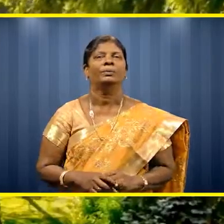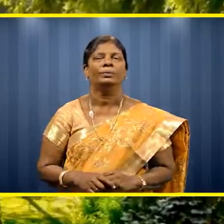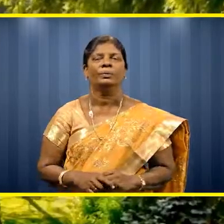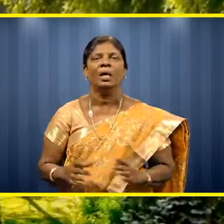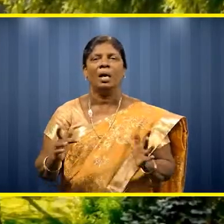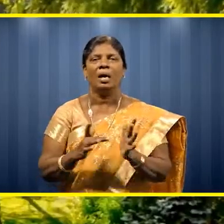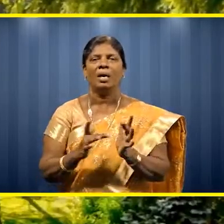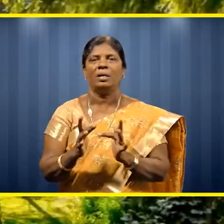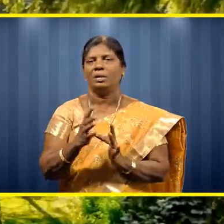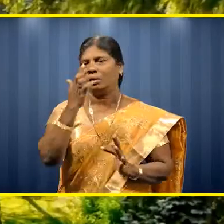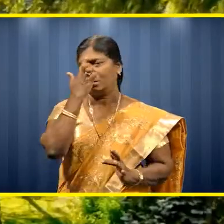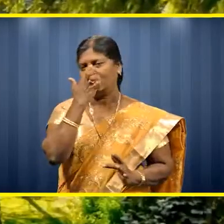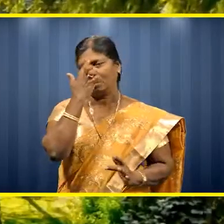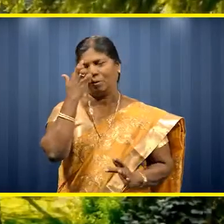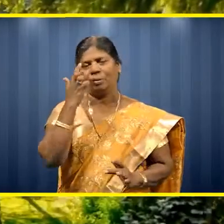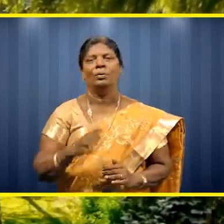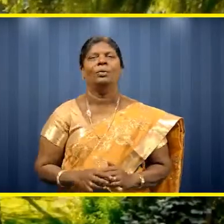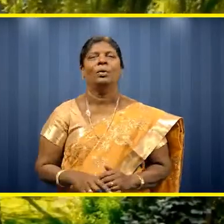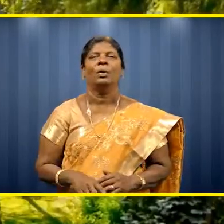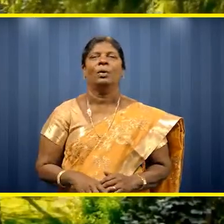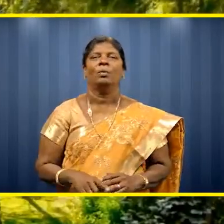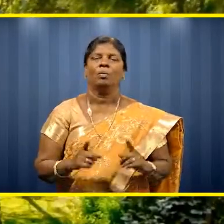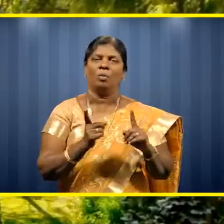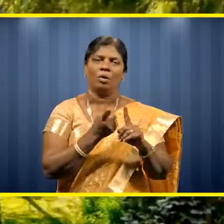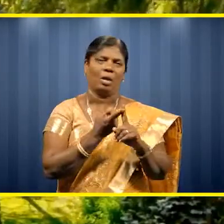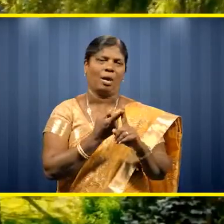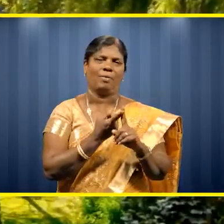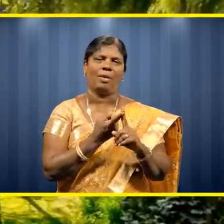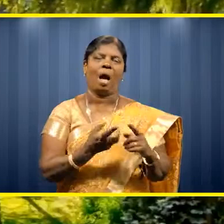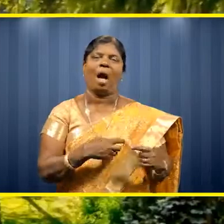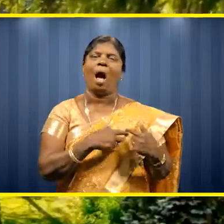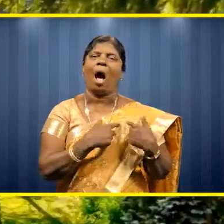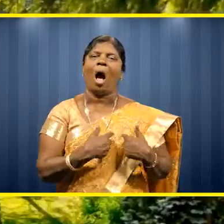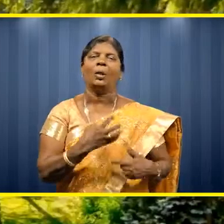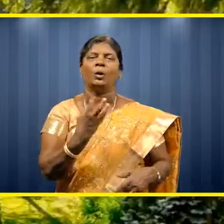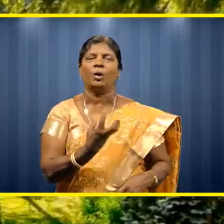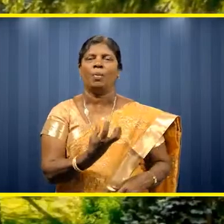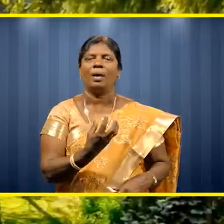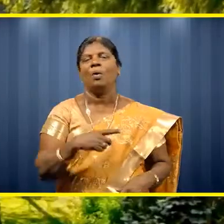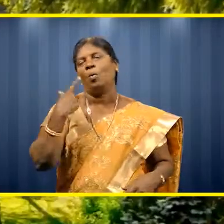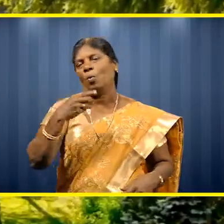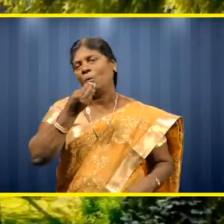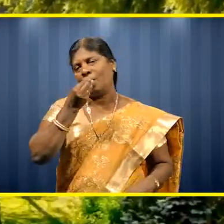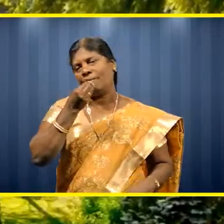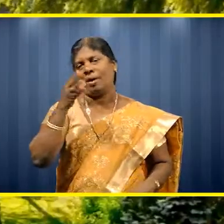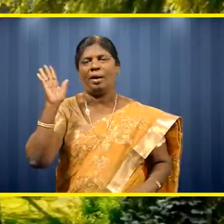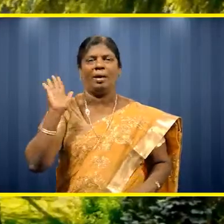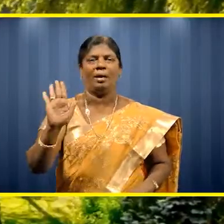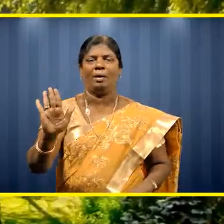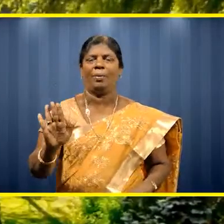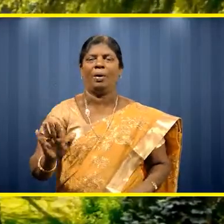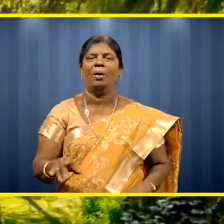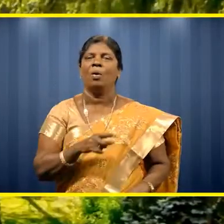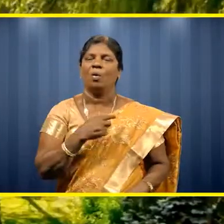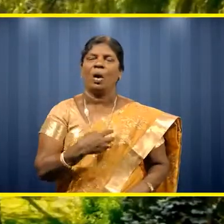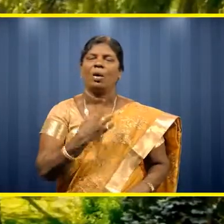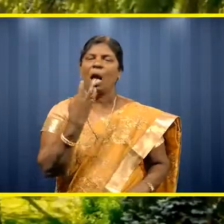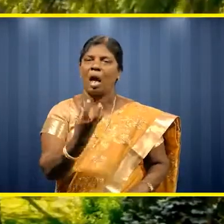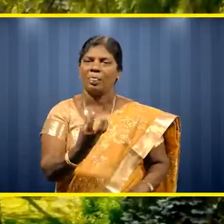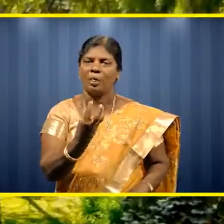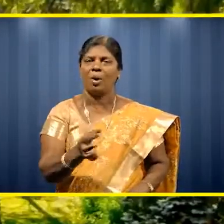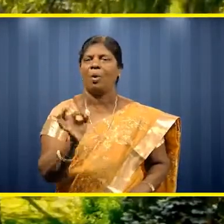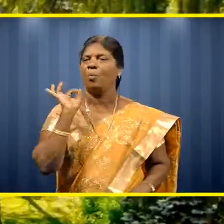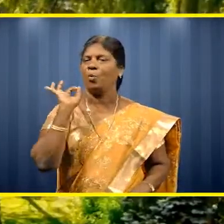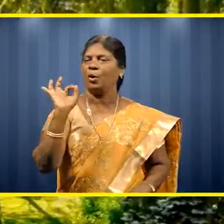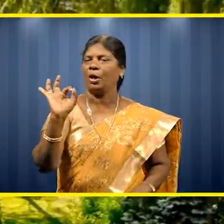2வது 3வதாக இயேசு கிறிஸ்து, முதலாவது உங்களுக்கு அவர் ஆத்தும உணவாக இருப்பார். உங்களுடைய ஆத்மா